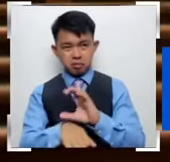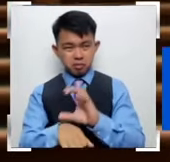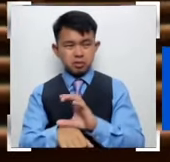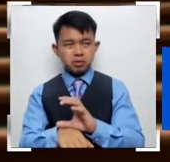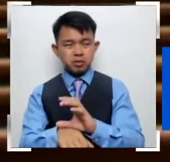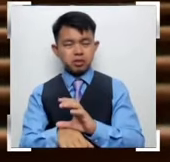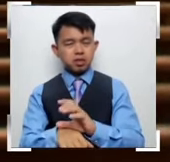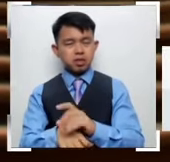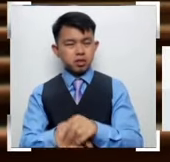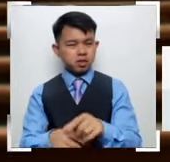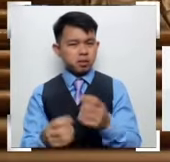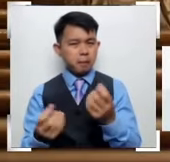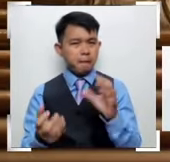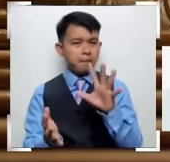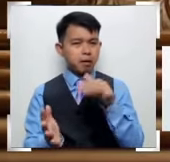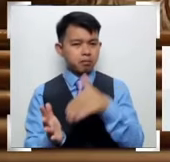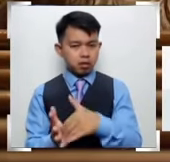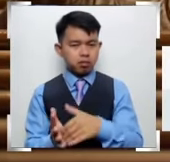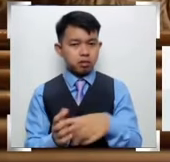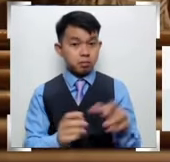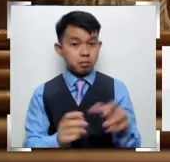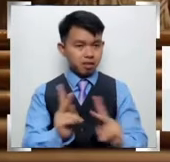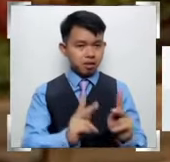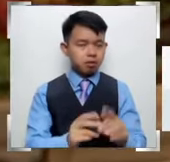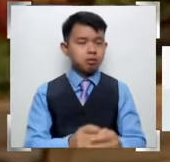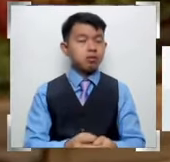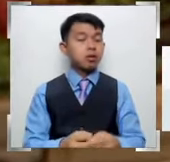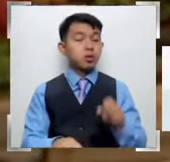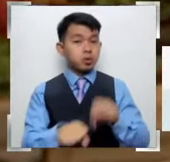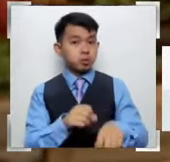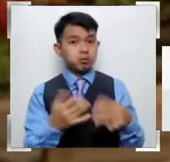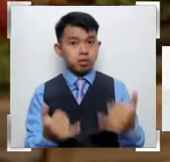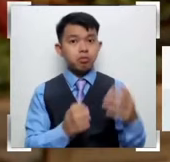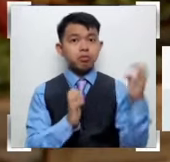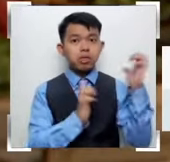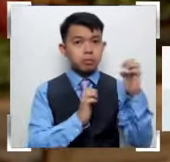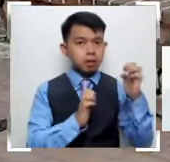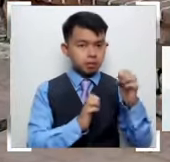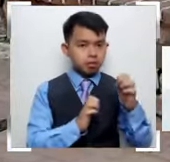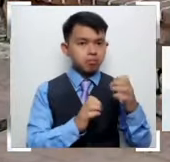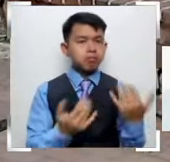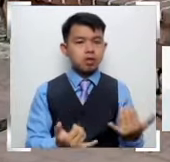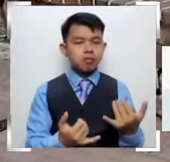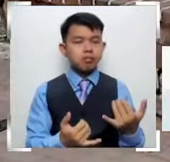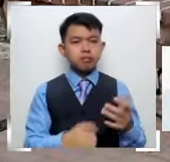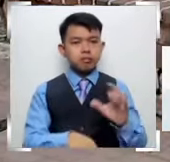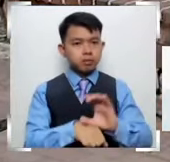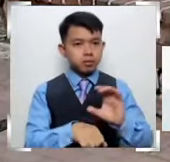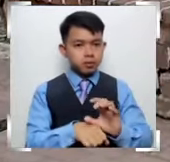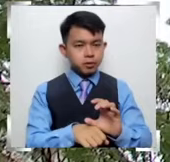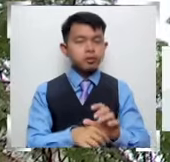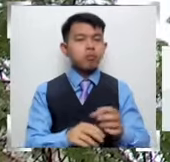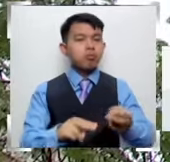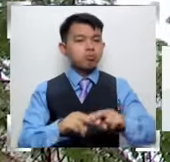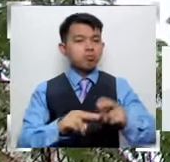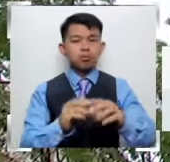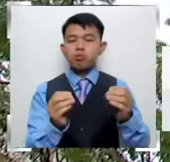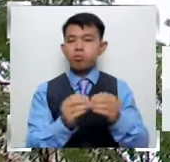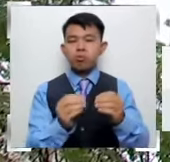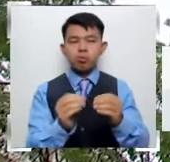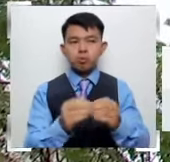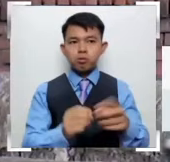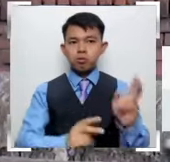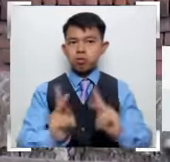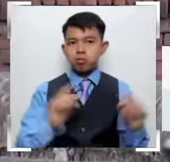So we're expecting na to the brim na itong cathedral and even sa Plaza Roma. Marami raw sa mga nagbibisita iglesia